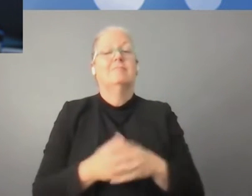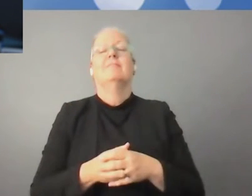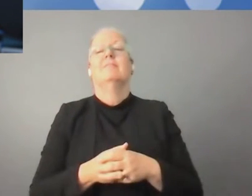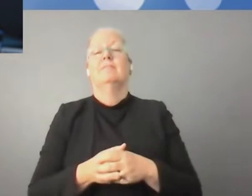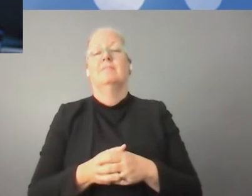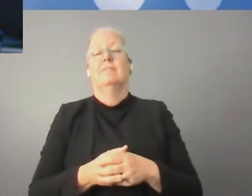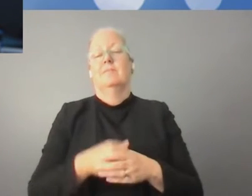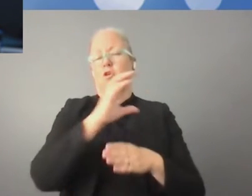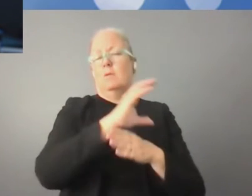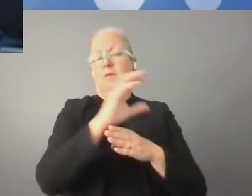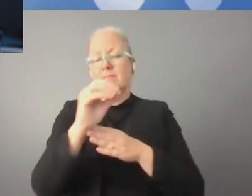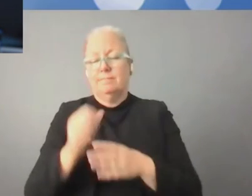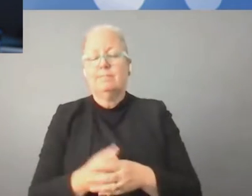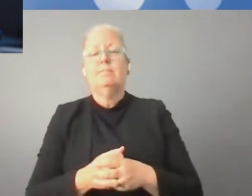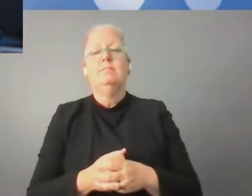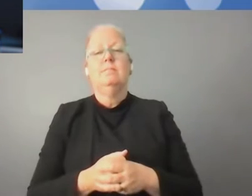технологических обществ.